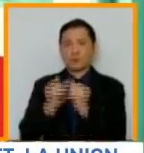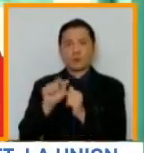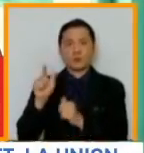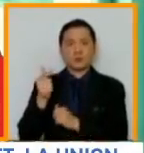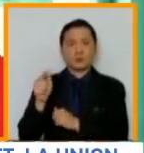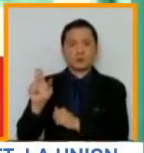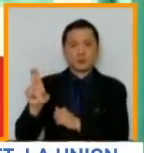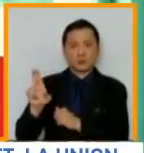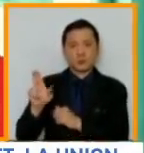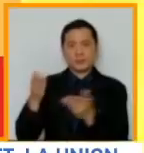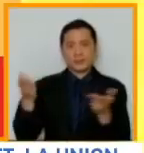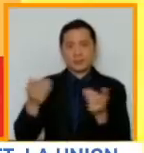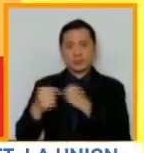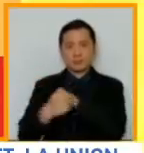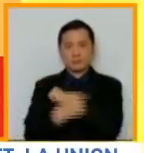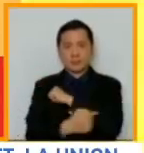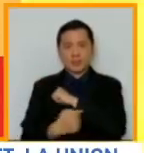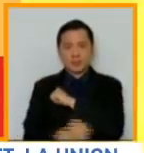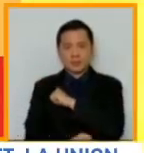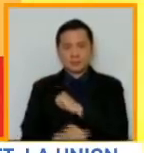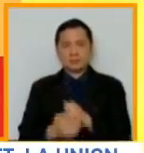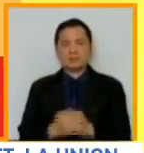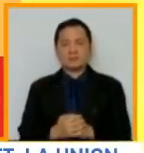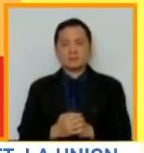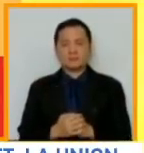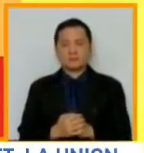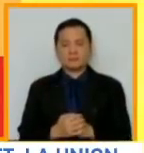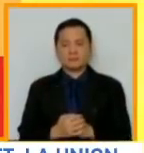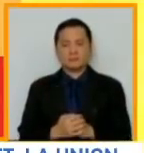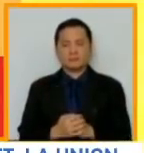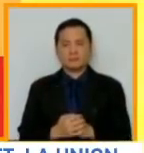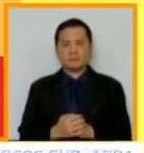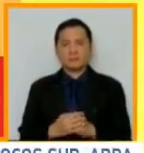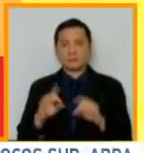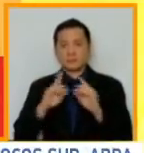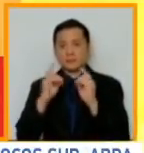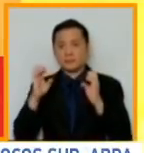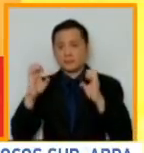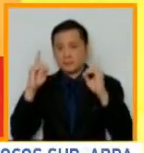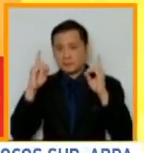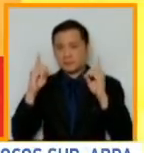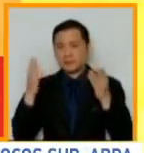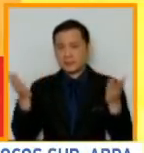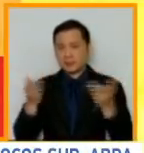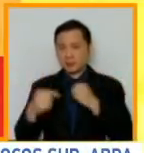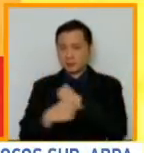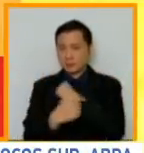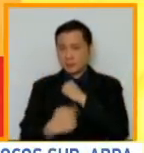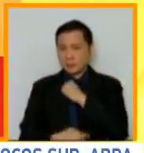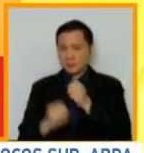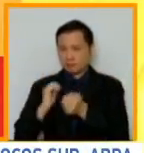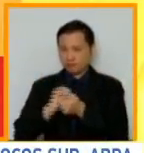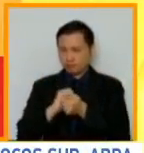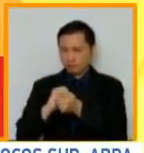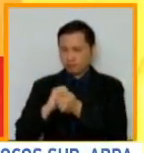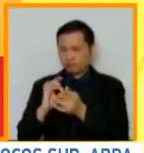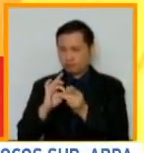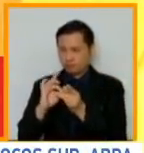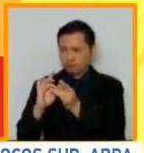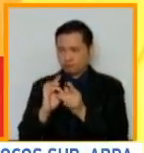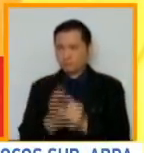Zambales at dito po sa ating Department of Education dito sa Zambales, una, i-confirm muna, no,